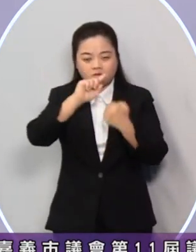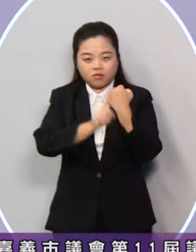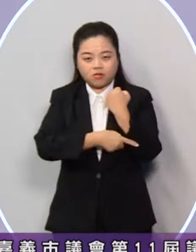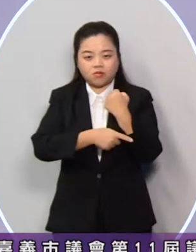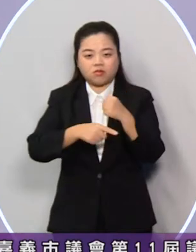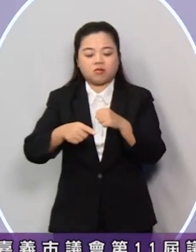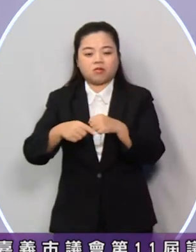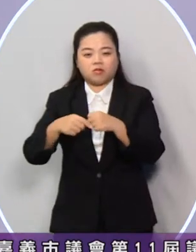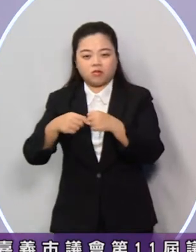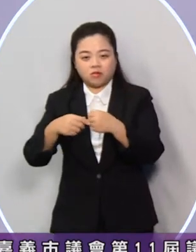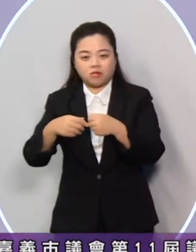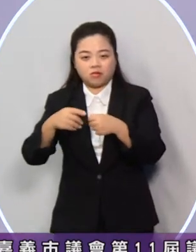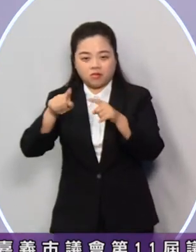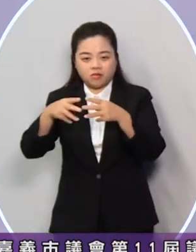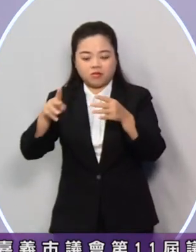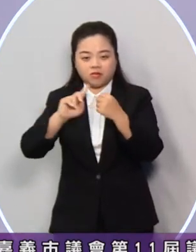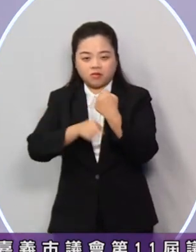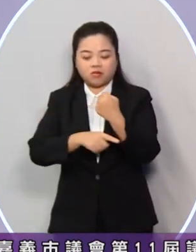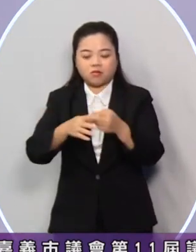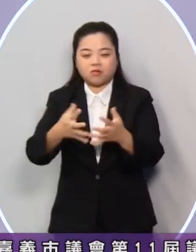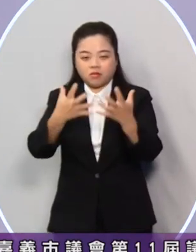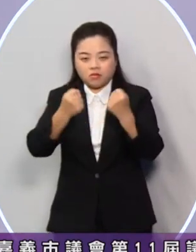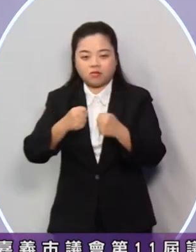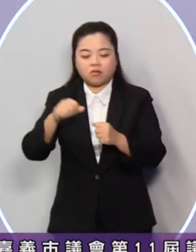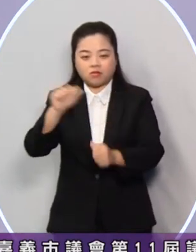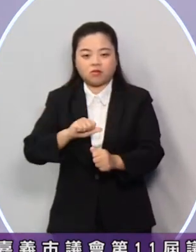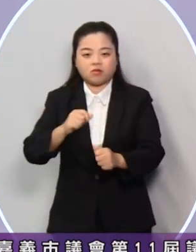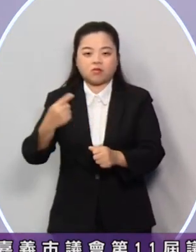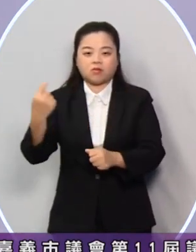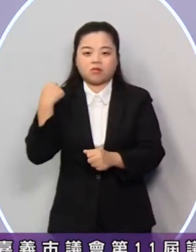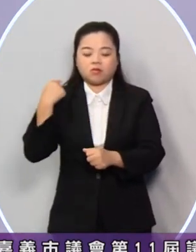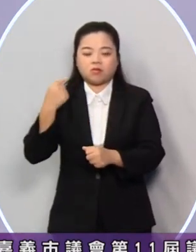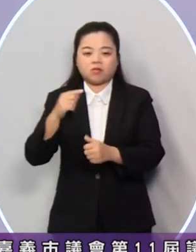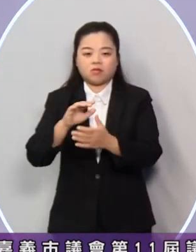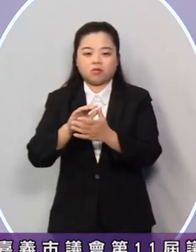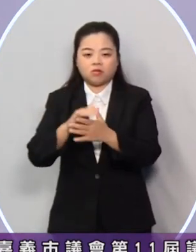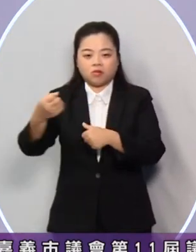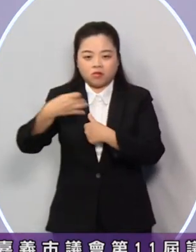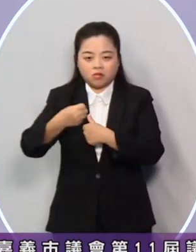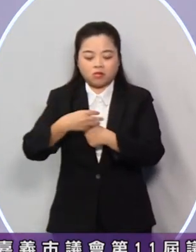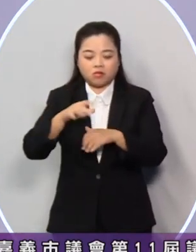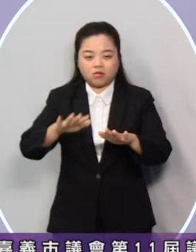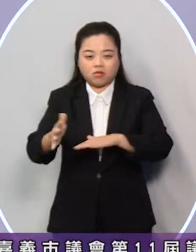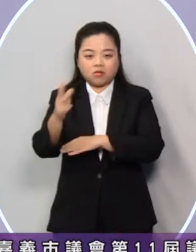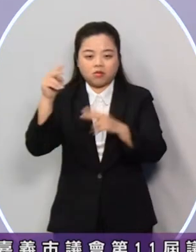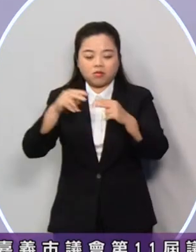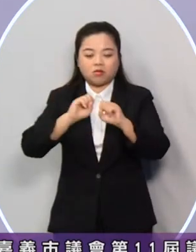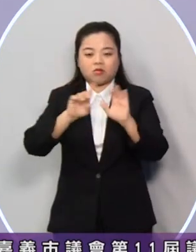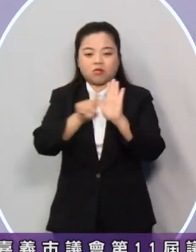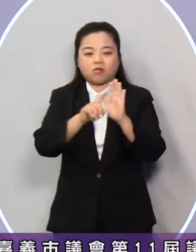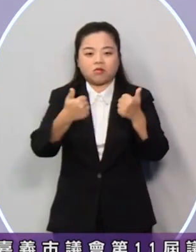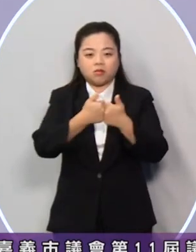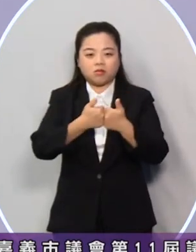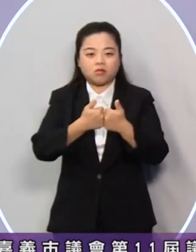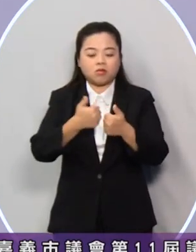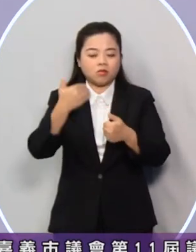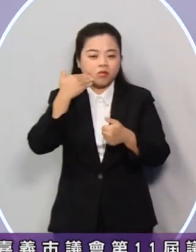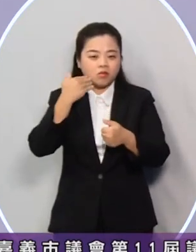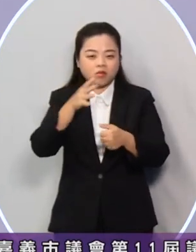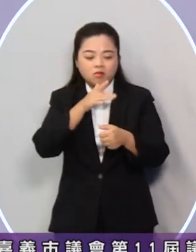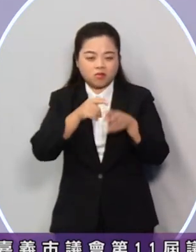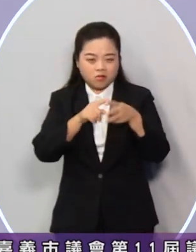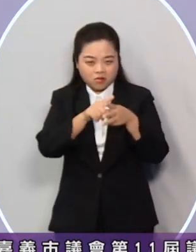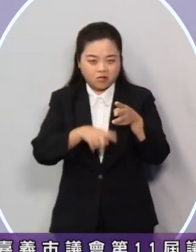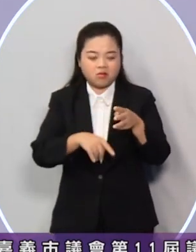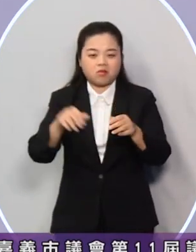心道德也愿意接受处罚。还好昨天晚上 Kevin 有跟我说，今天政界发表会，如果讲成天圣杰